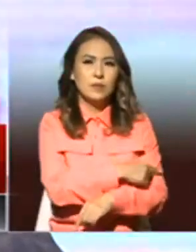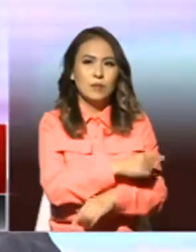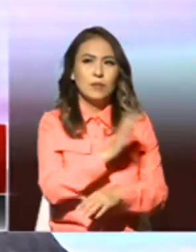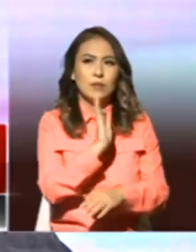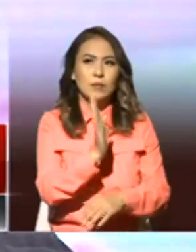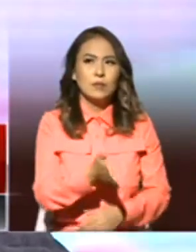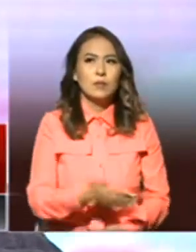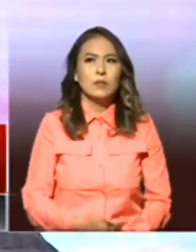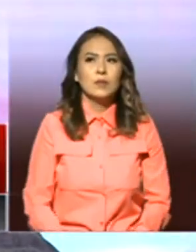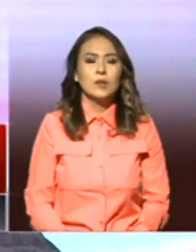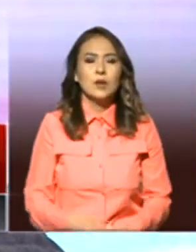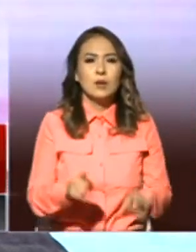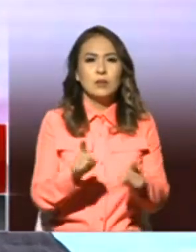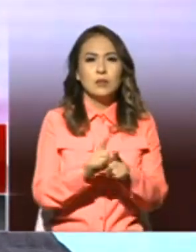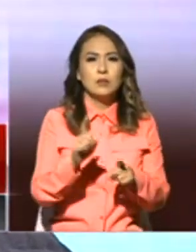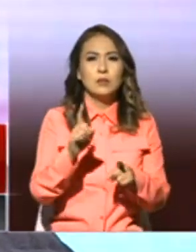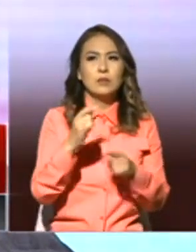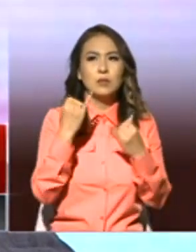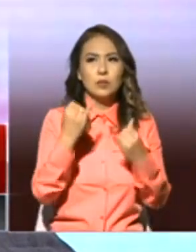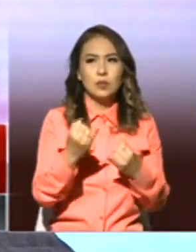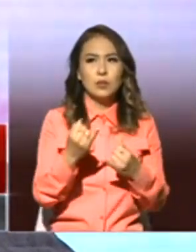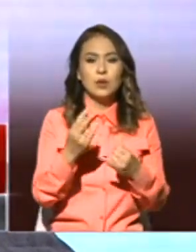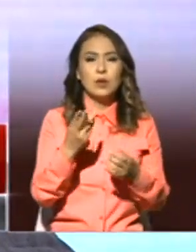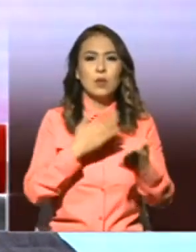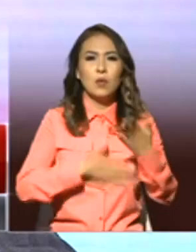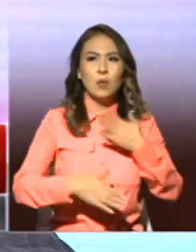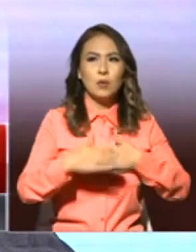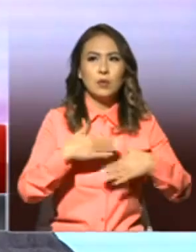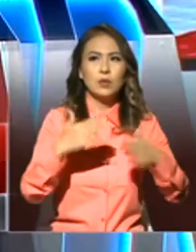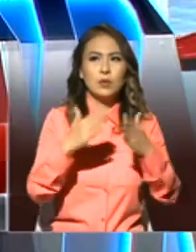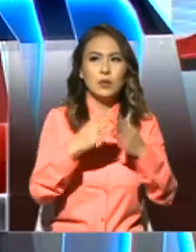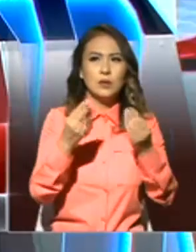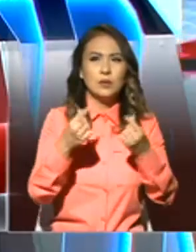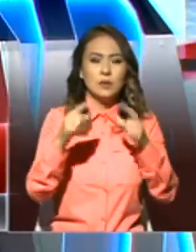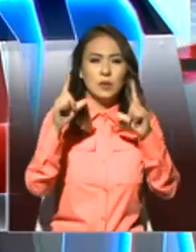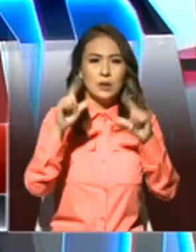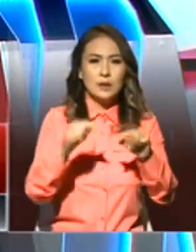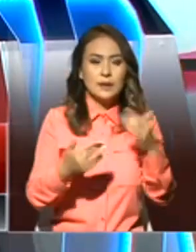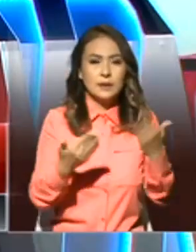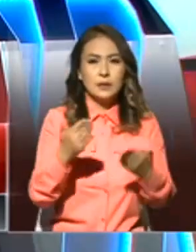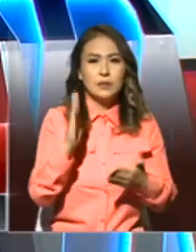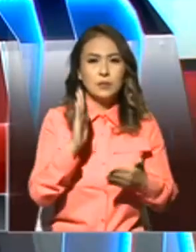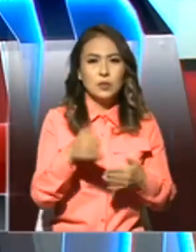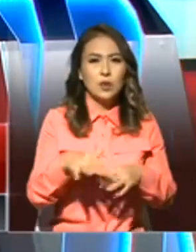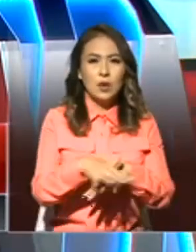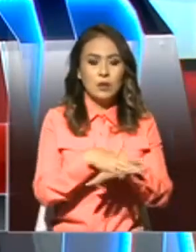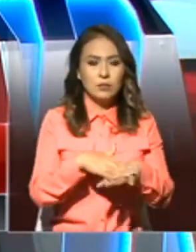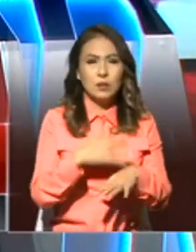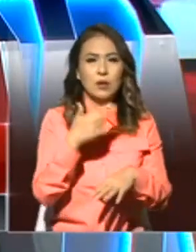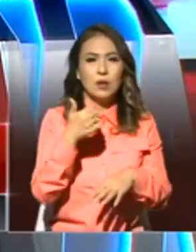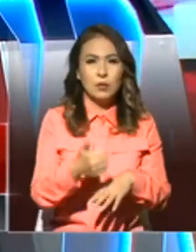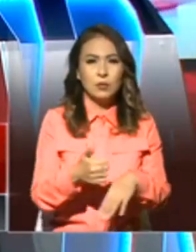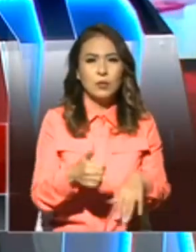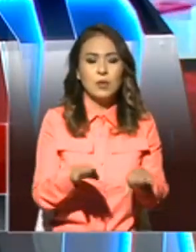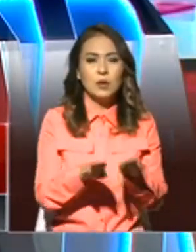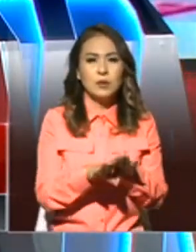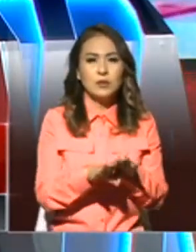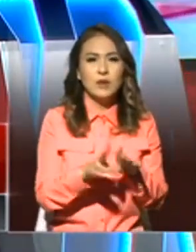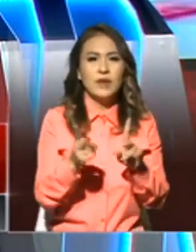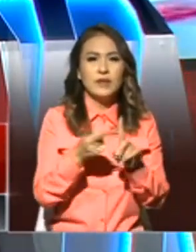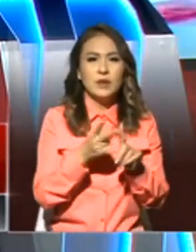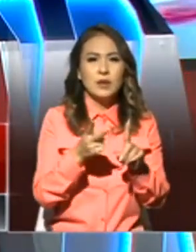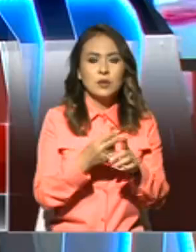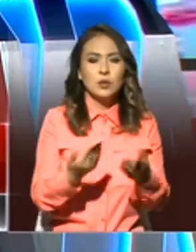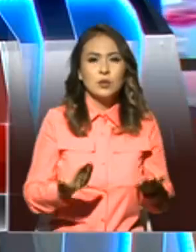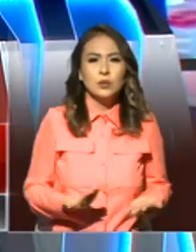емес. Қазақстан нарығына қалай әсер етеді? Бір жағынан біз қуанамыз, үйлердің бағасы ертең ортаятын болса, ол халық үшін жақсы ғой деп. Оның екінші жағы